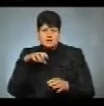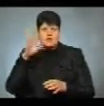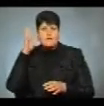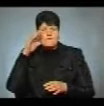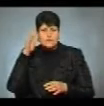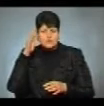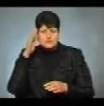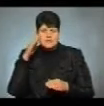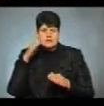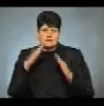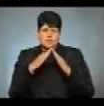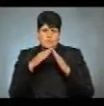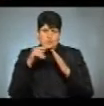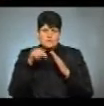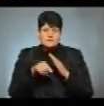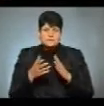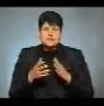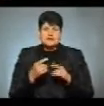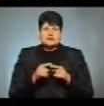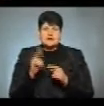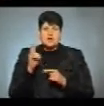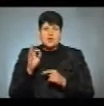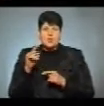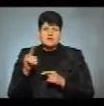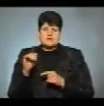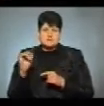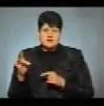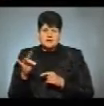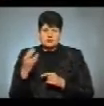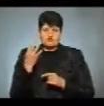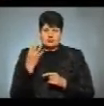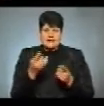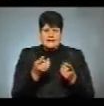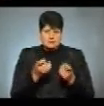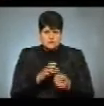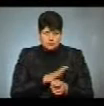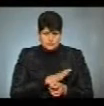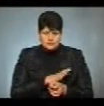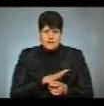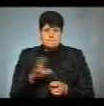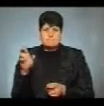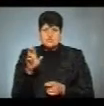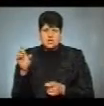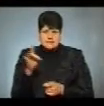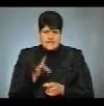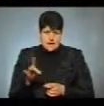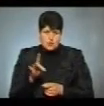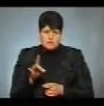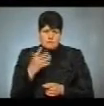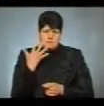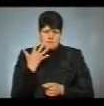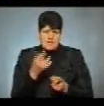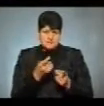підтоплених домогосподарств. А саме це Козівський район – 4 залучення, Бережанський район –